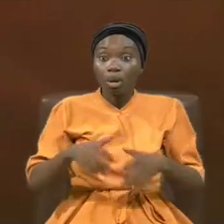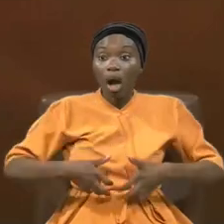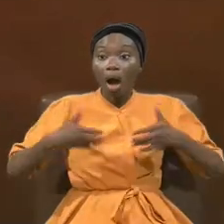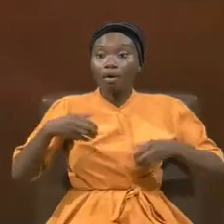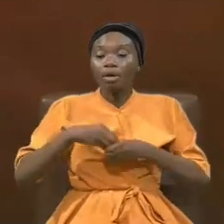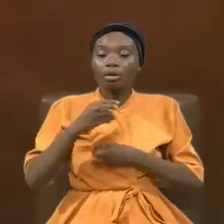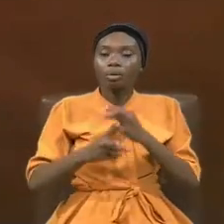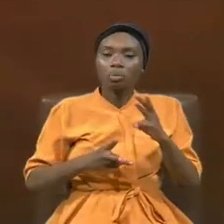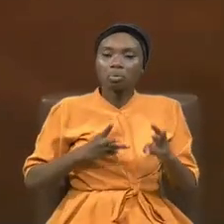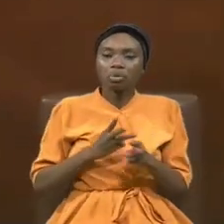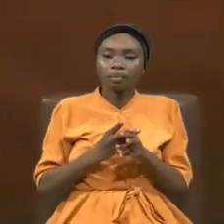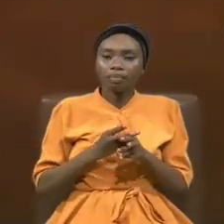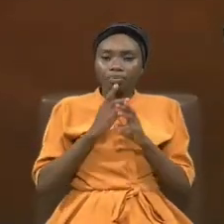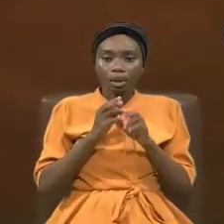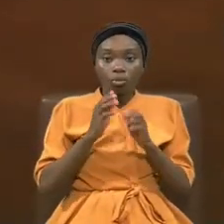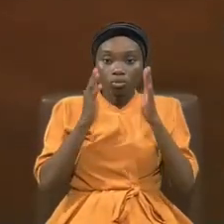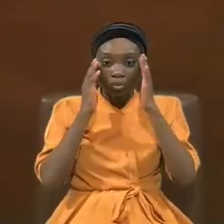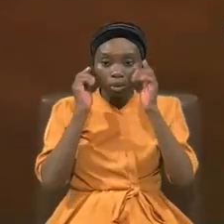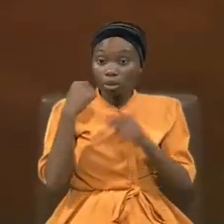le monde.